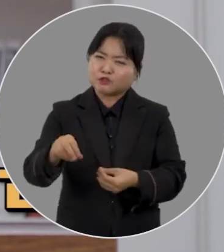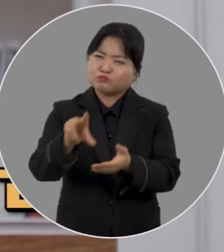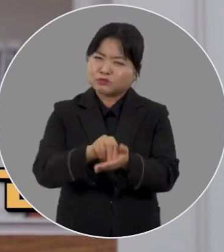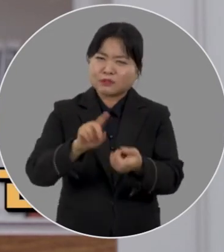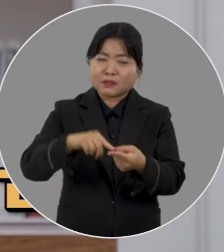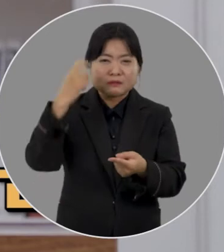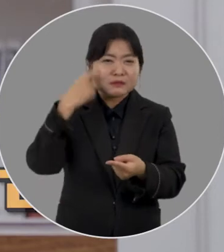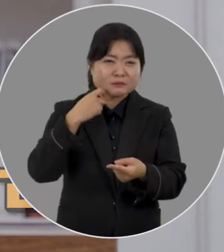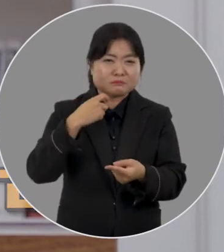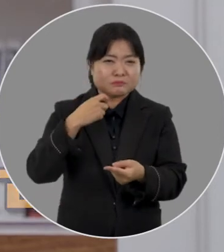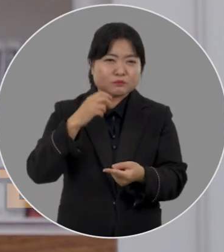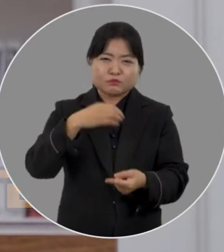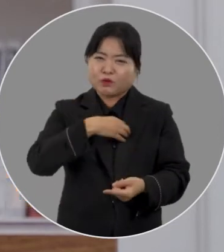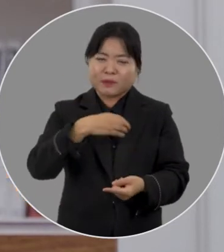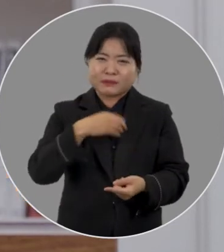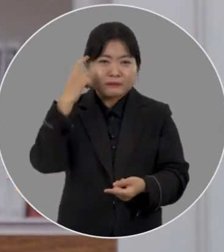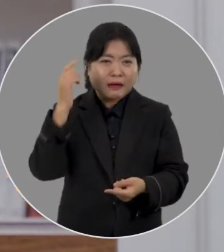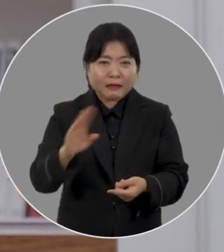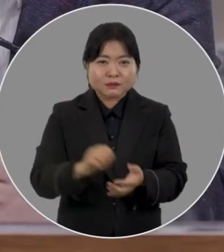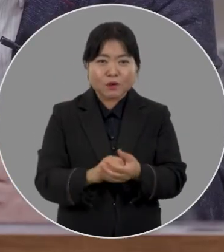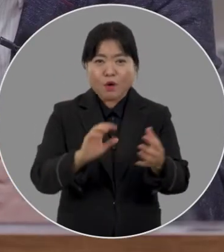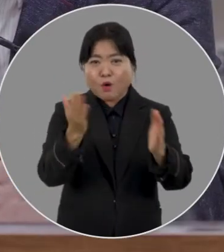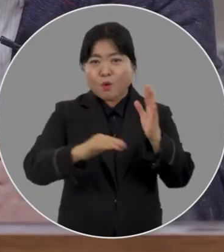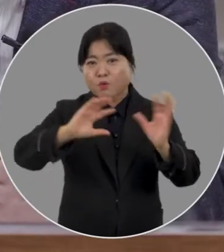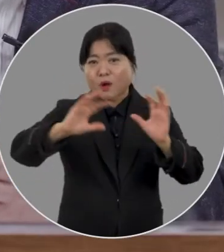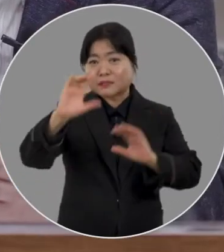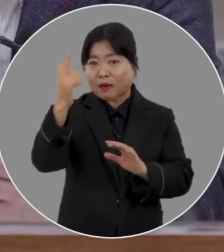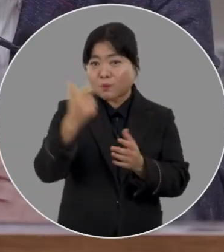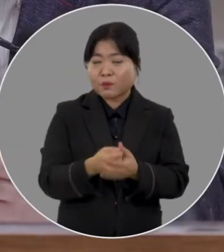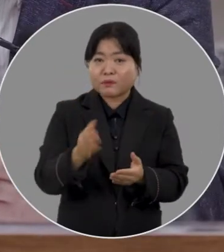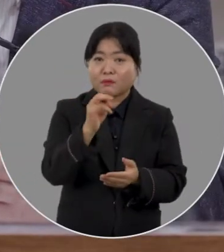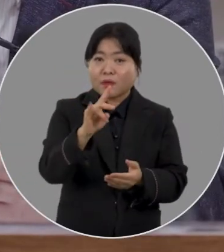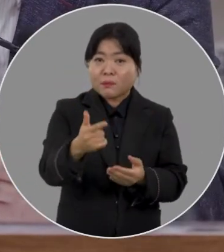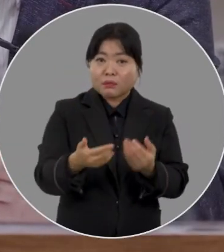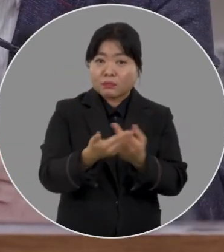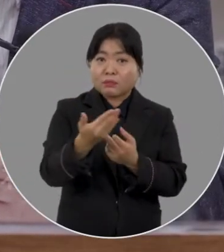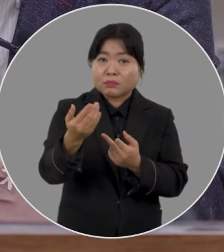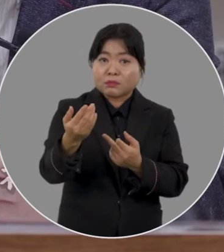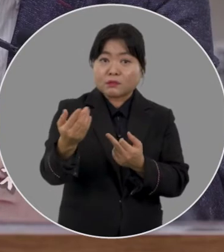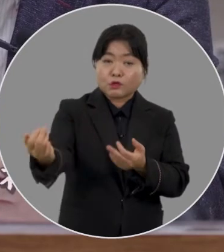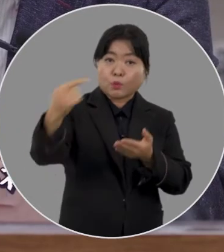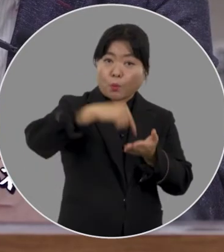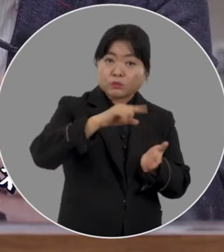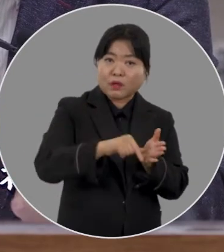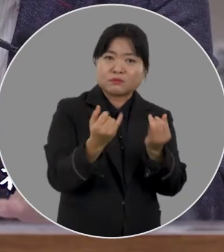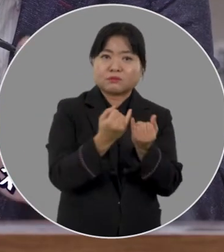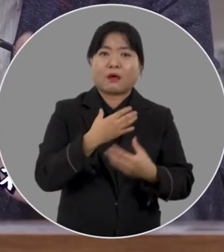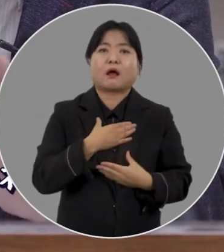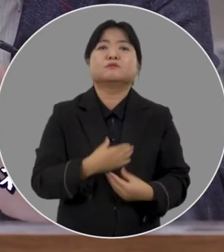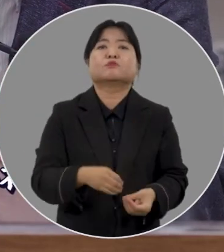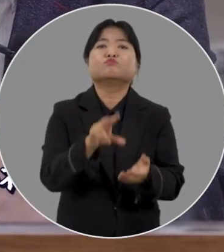느끼지 않으셨거든요. 공론화하지 않았고. 근데 예멘 난민이 오게 되면서 여성의 안전 문제가